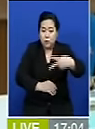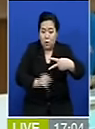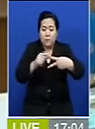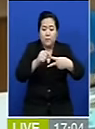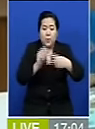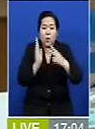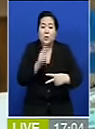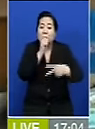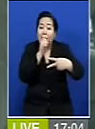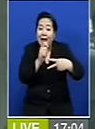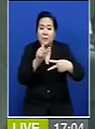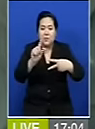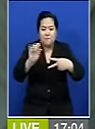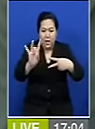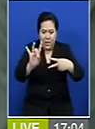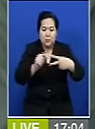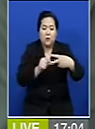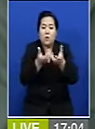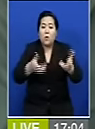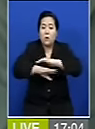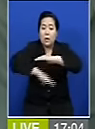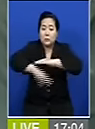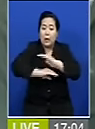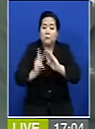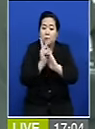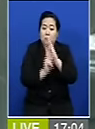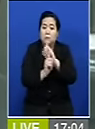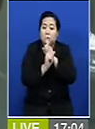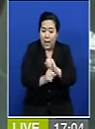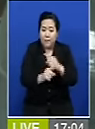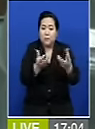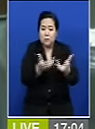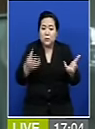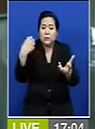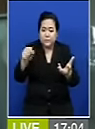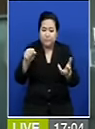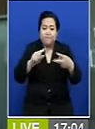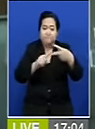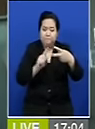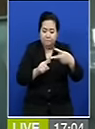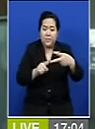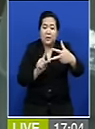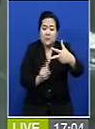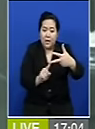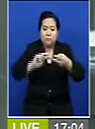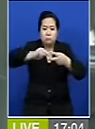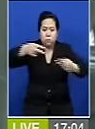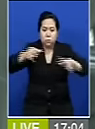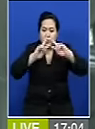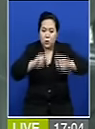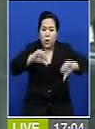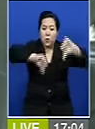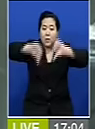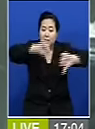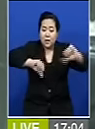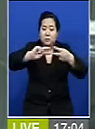28ปากและจากหลักฐานทางนิติวิทยาศาสตร์ที่เก็บได้จากที่เกิดเหตุ10ชิ้นรวมทั้งหลักฐานผลการตรวจพิสูจน์ทางวิทยาศาสตร์ห